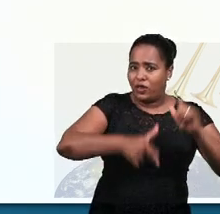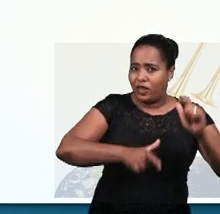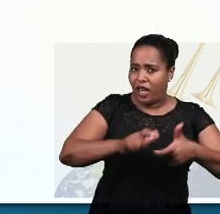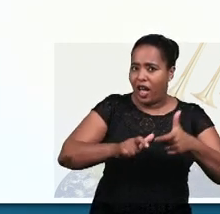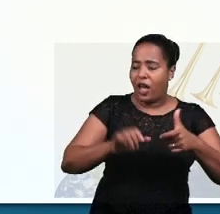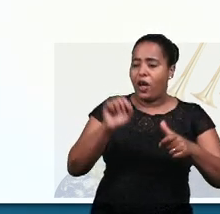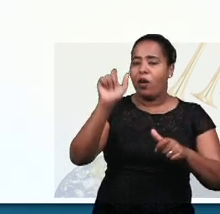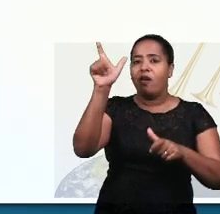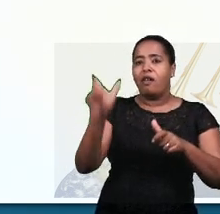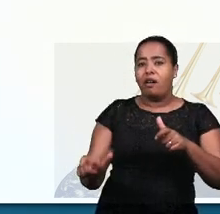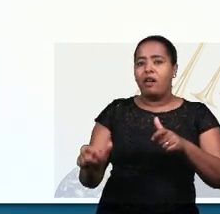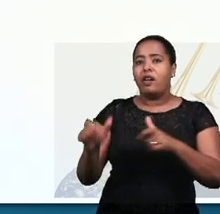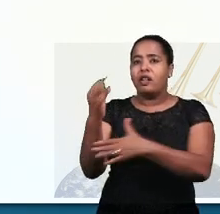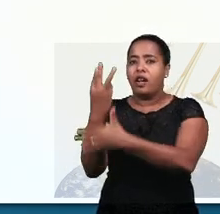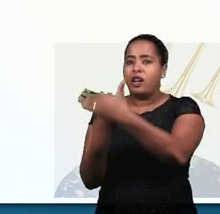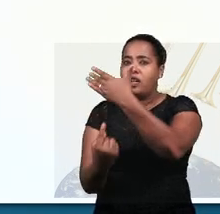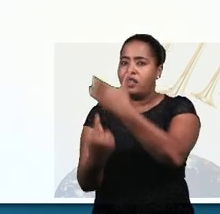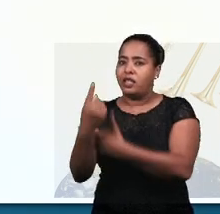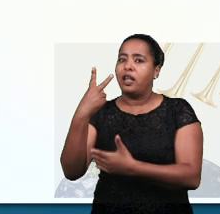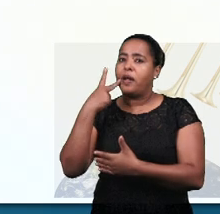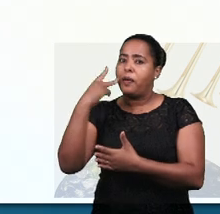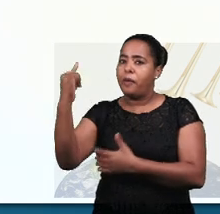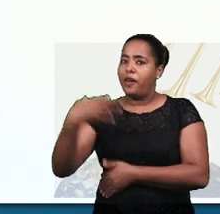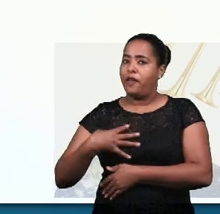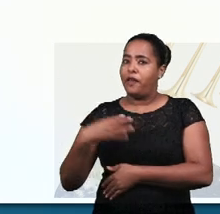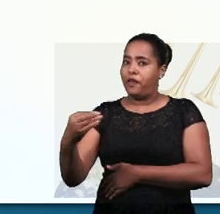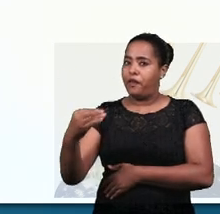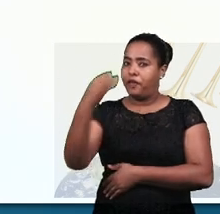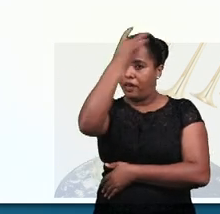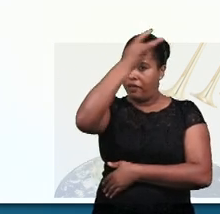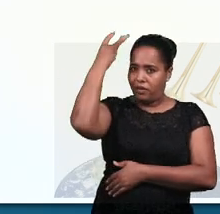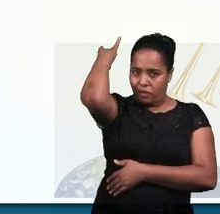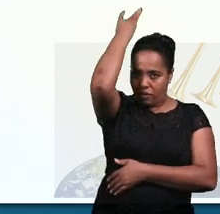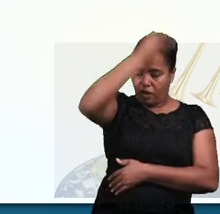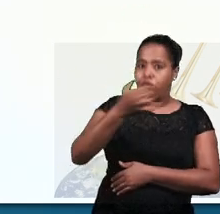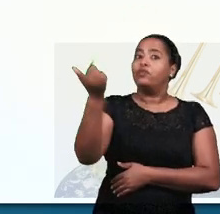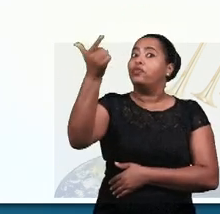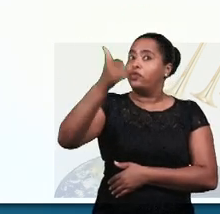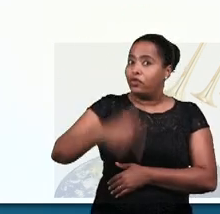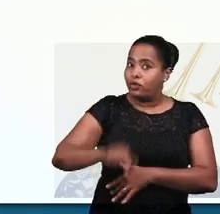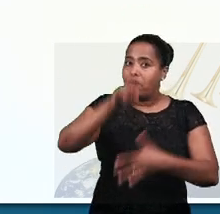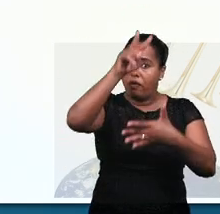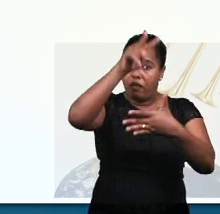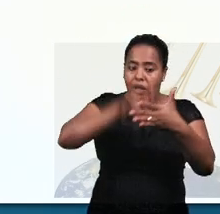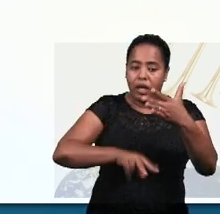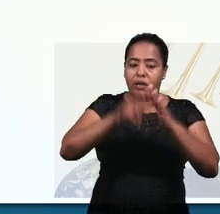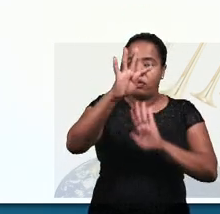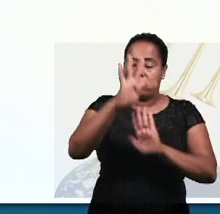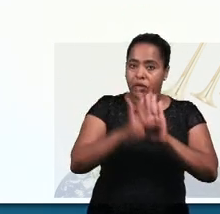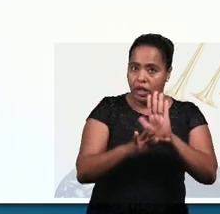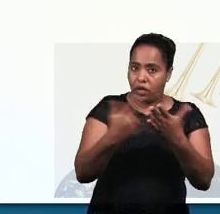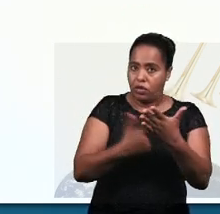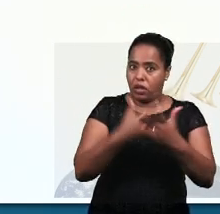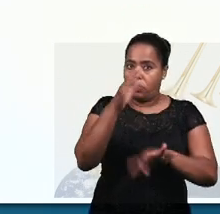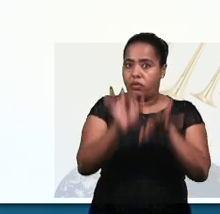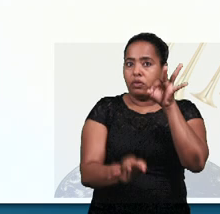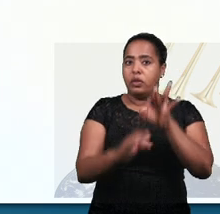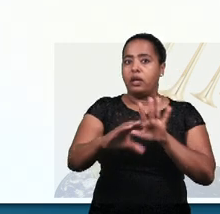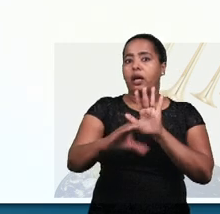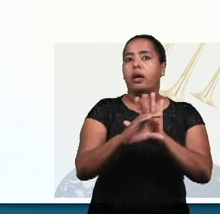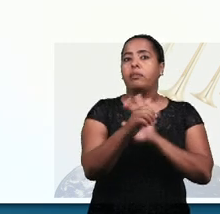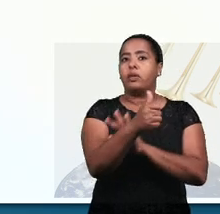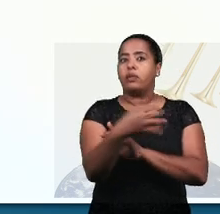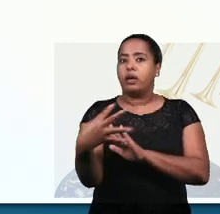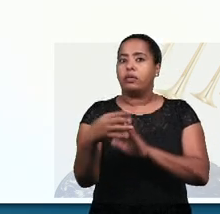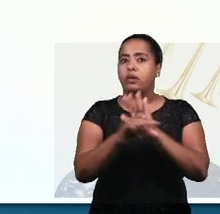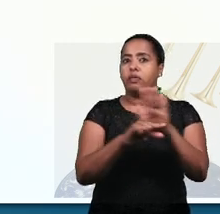le Fils et le Saint-Esprit. Je vais lire la question à nouveau. En lisant le texte de Juges, chapitre 14, versets 5